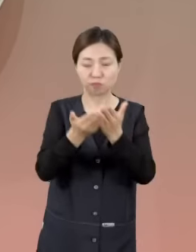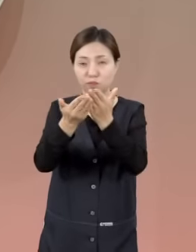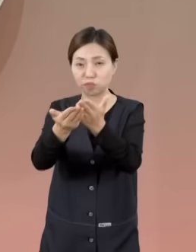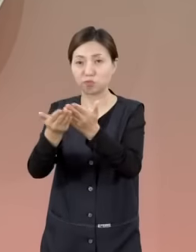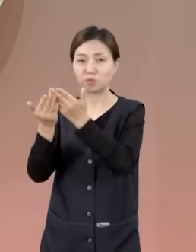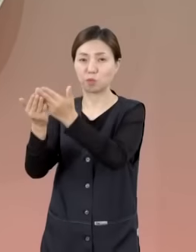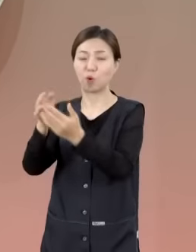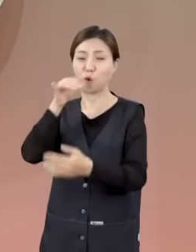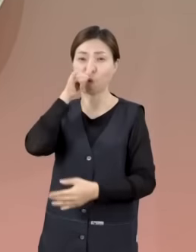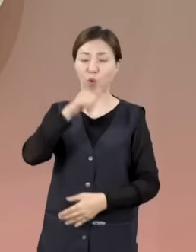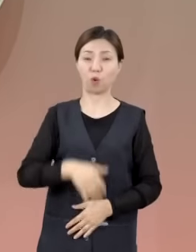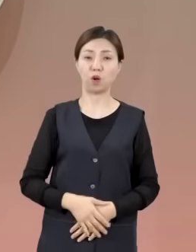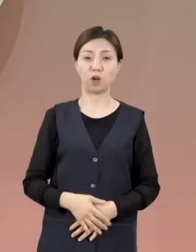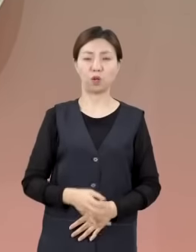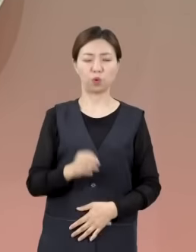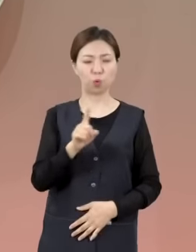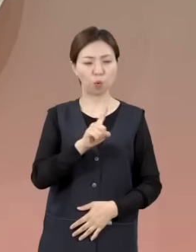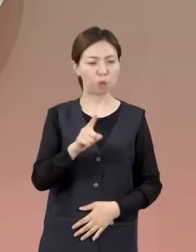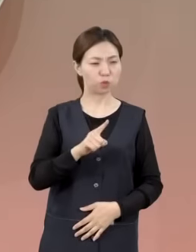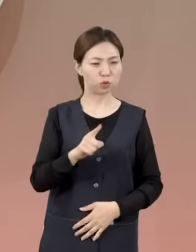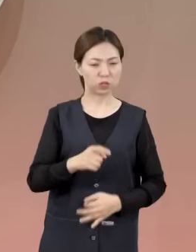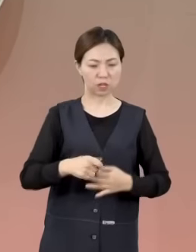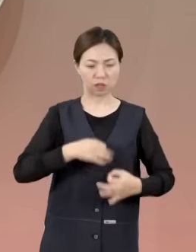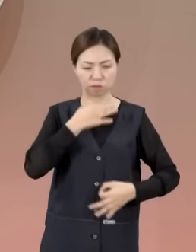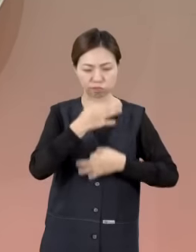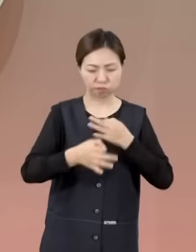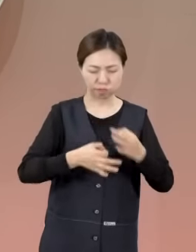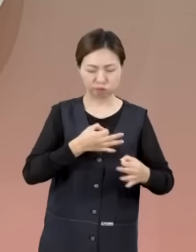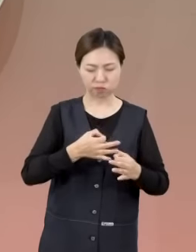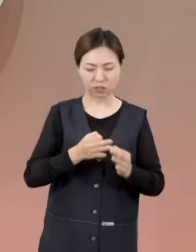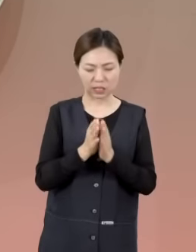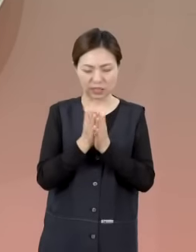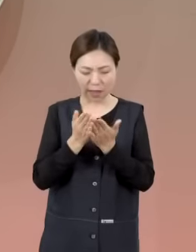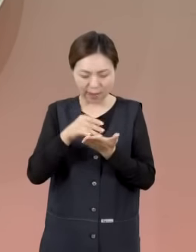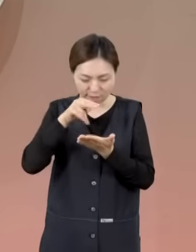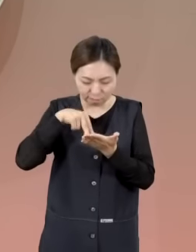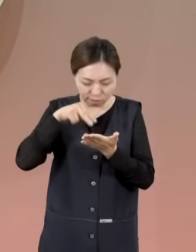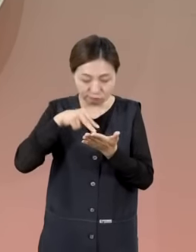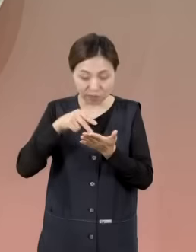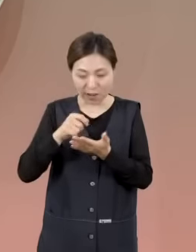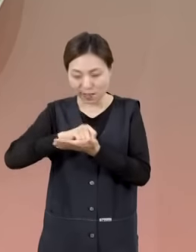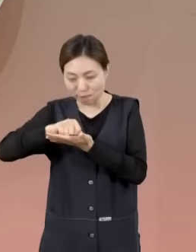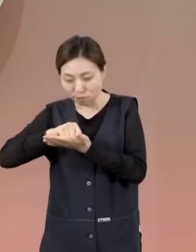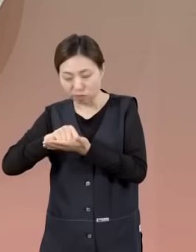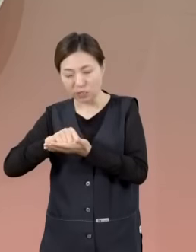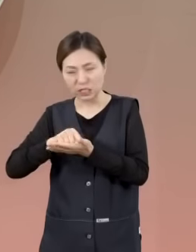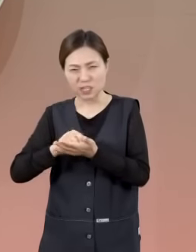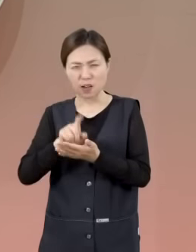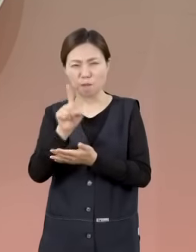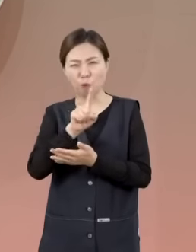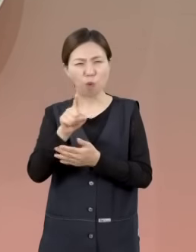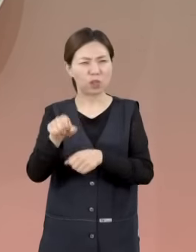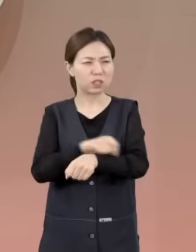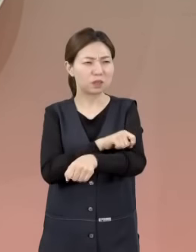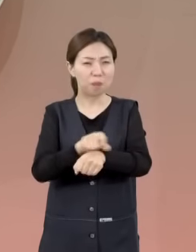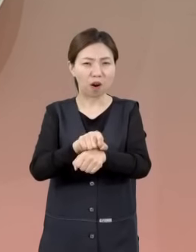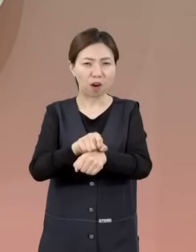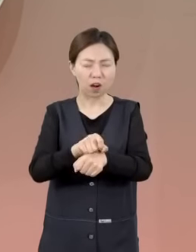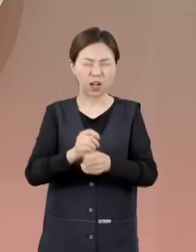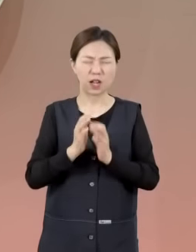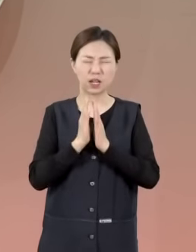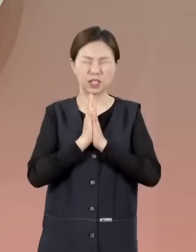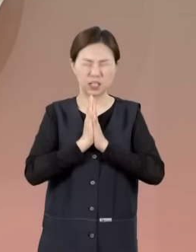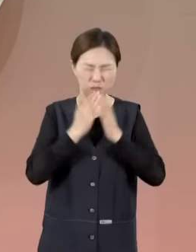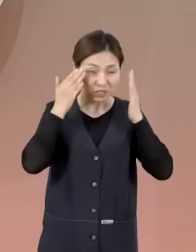올리셨습니다 또 염불이나 경전독송 같은 특정한 기도에